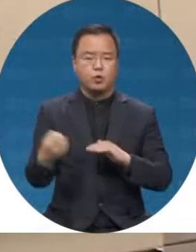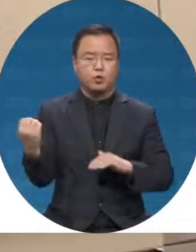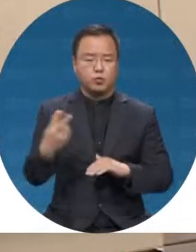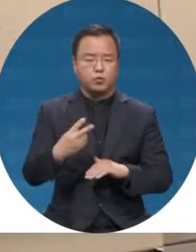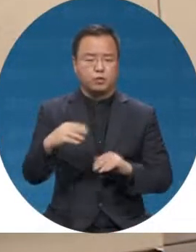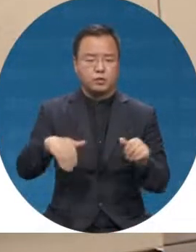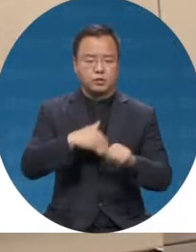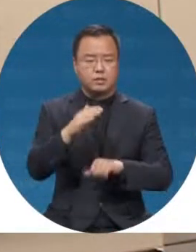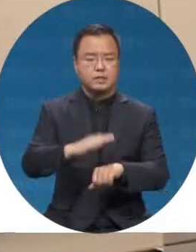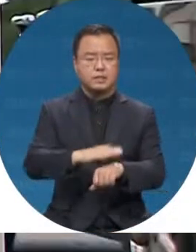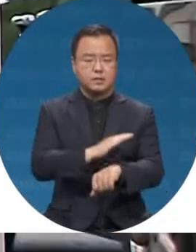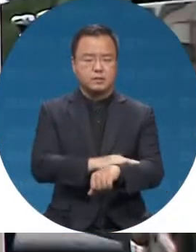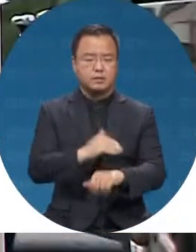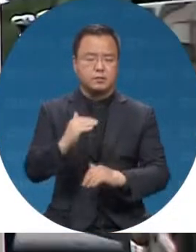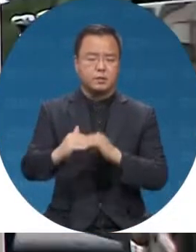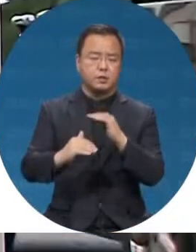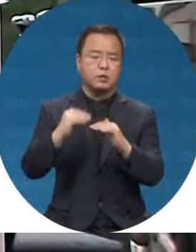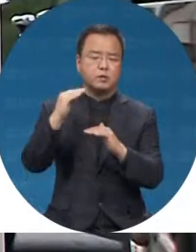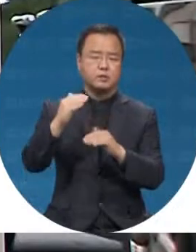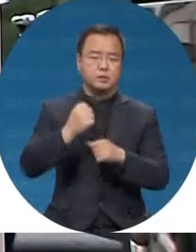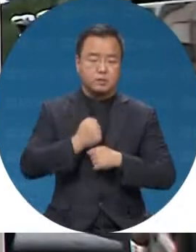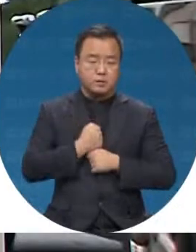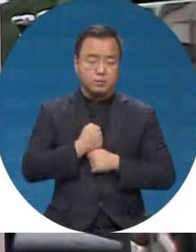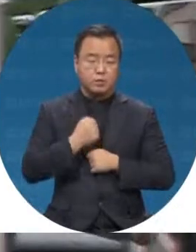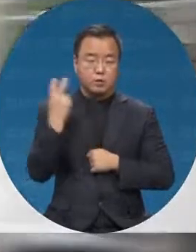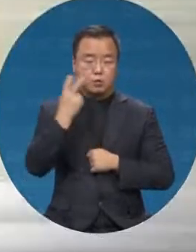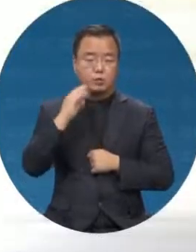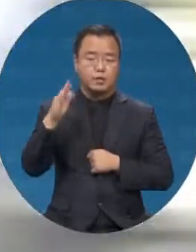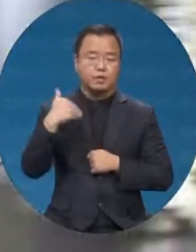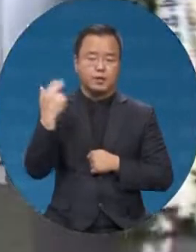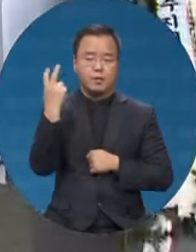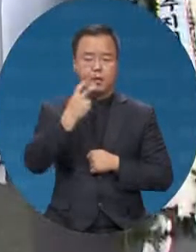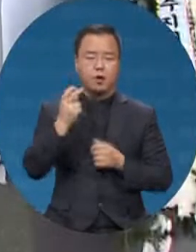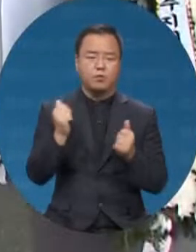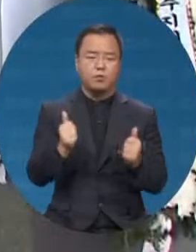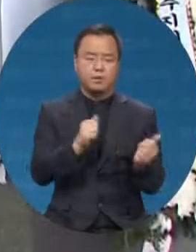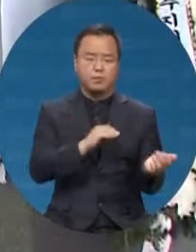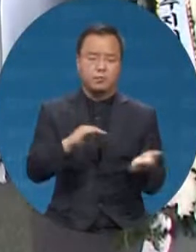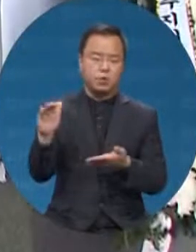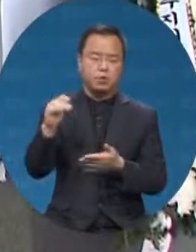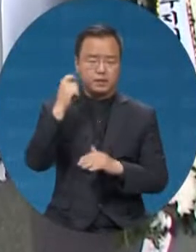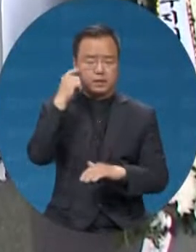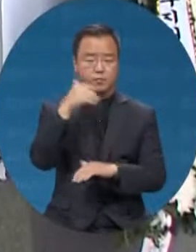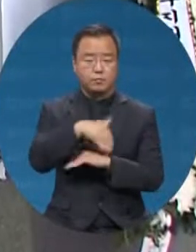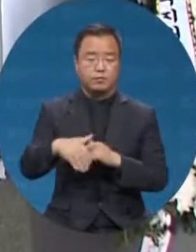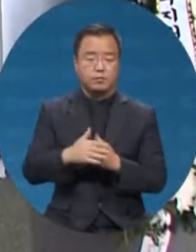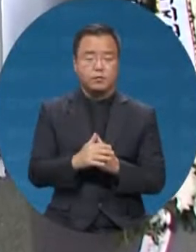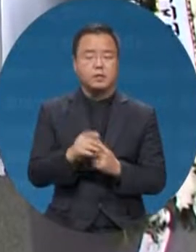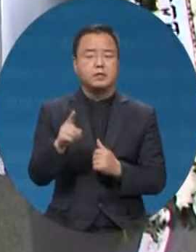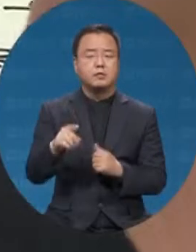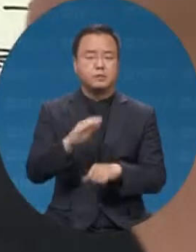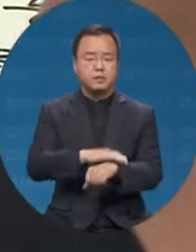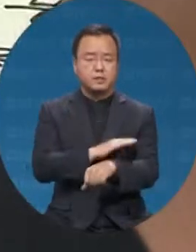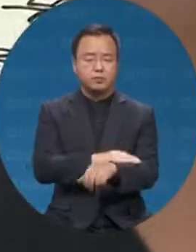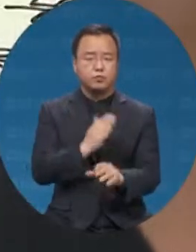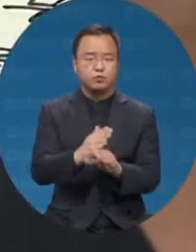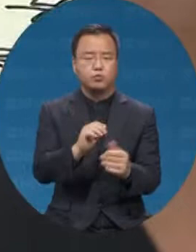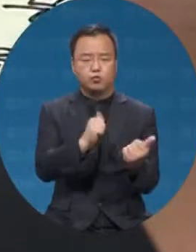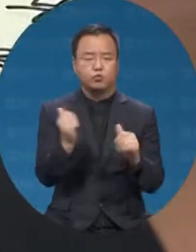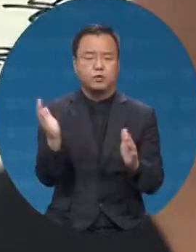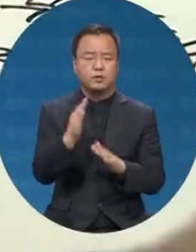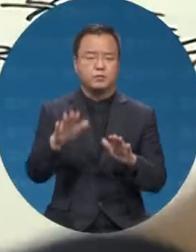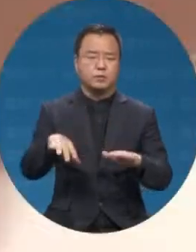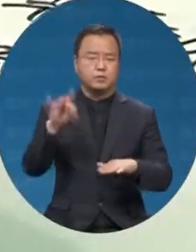준수 여부를 조사 후 검찰에 송치 예정입니다. 현장 실습 도중 숨진 학생은 정훈 군이 처음이